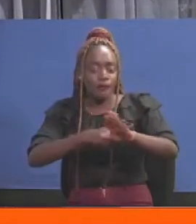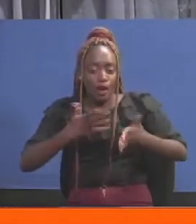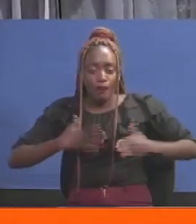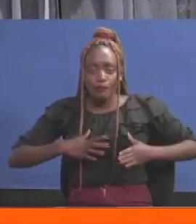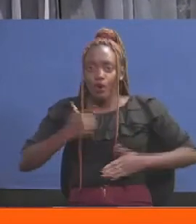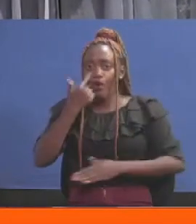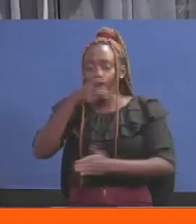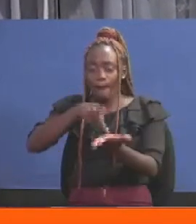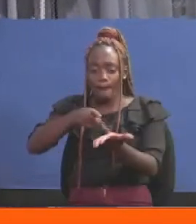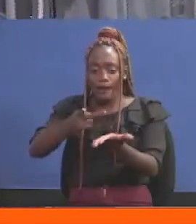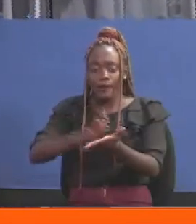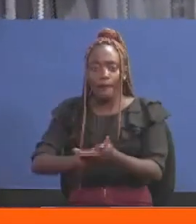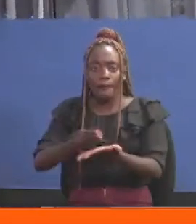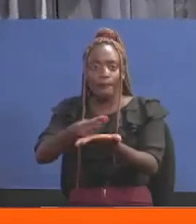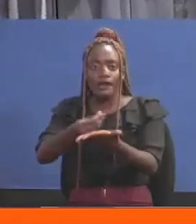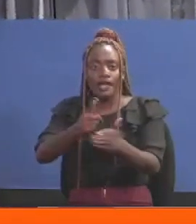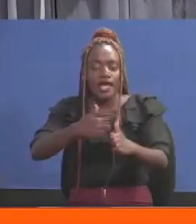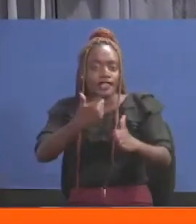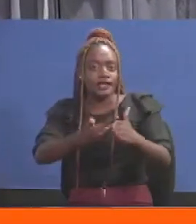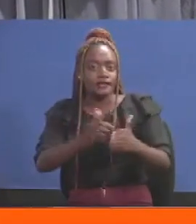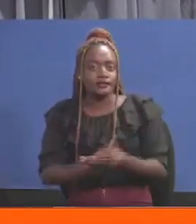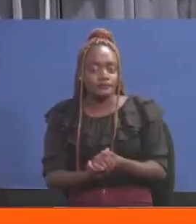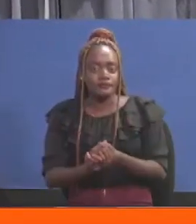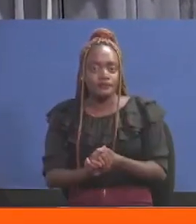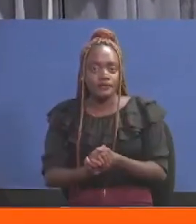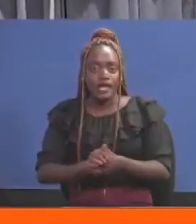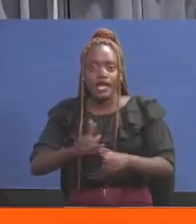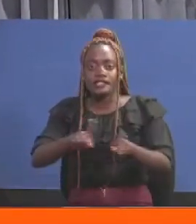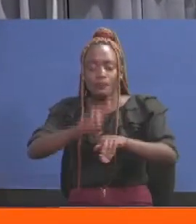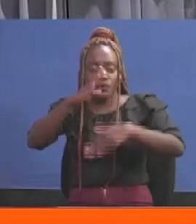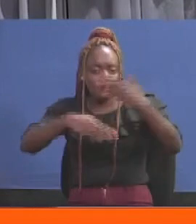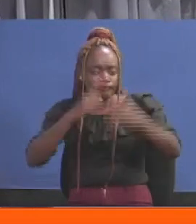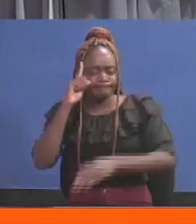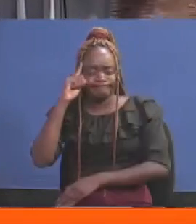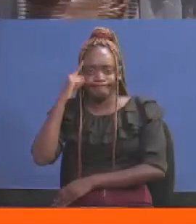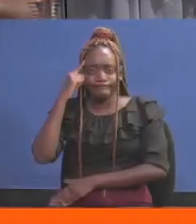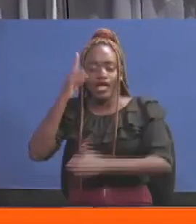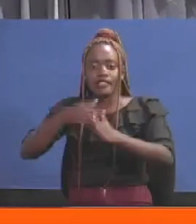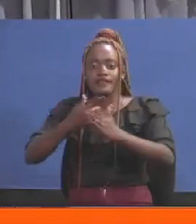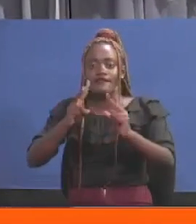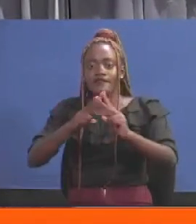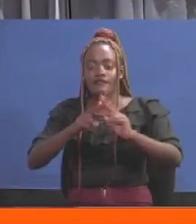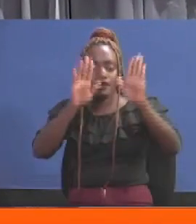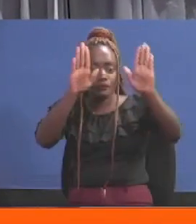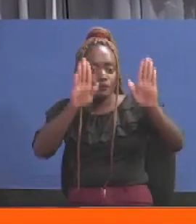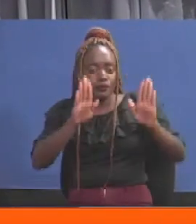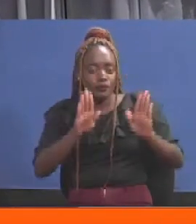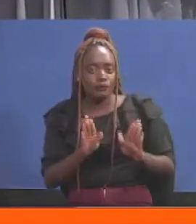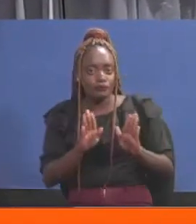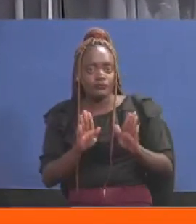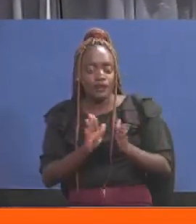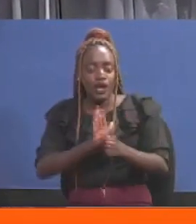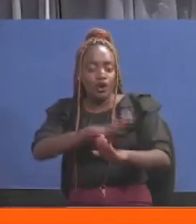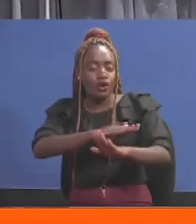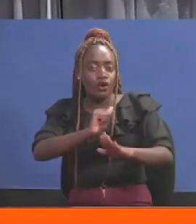they are going to be paid money, and therefore as a university we thought it is important for us to call